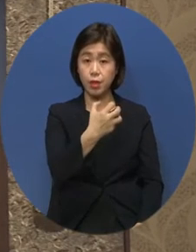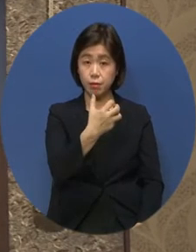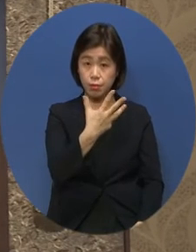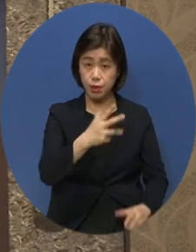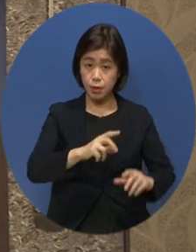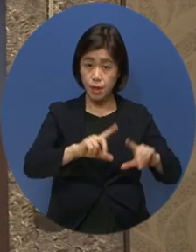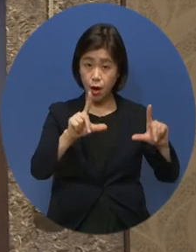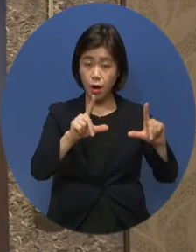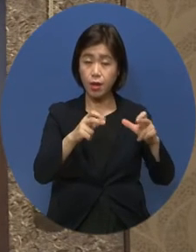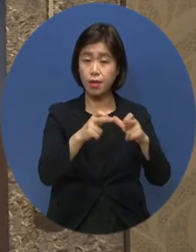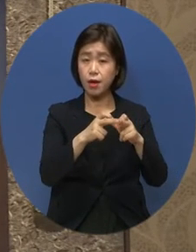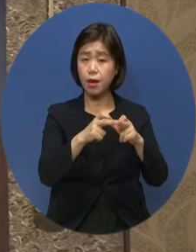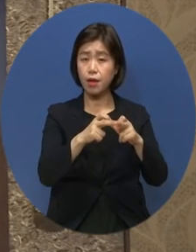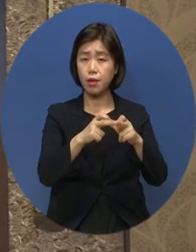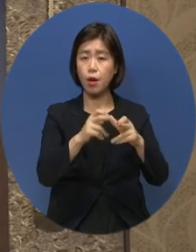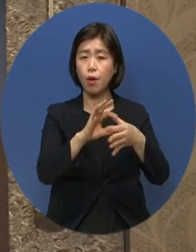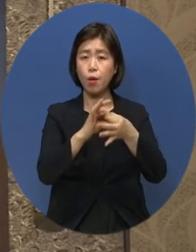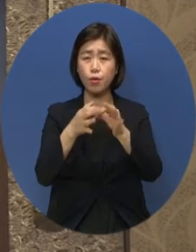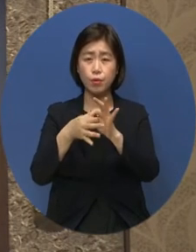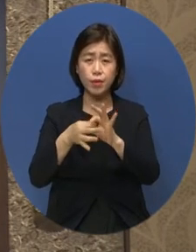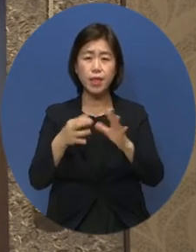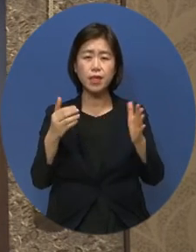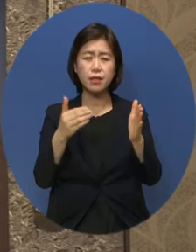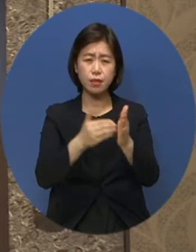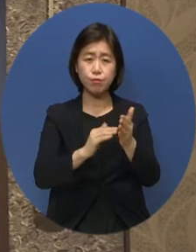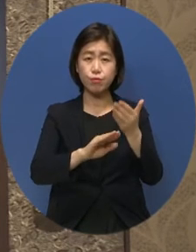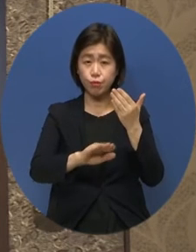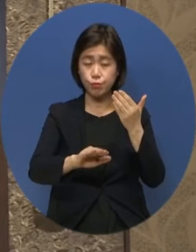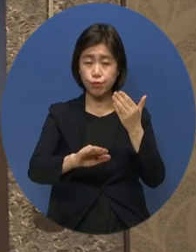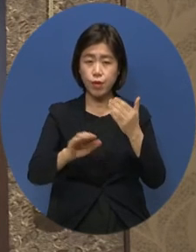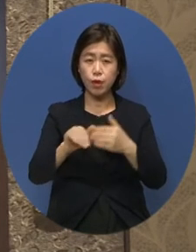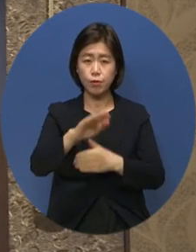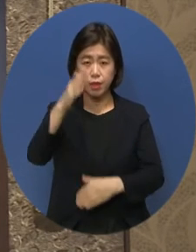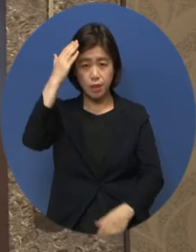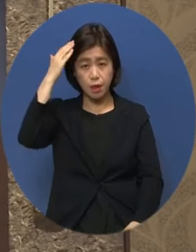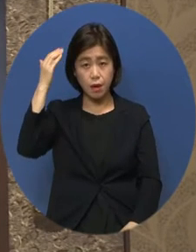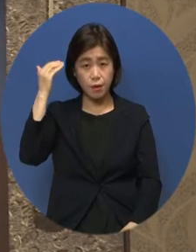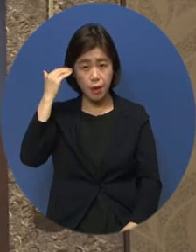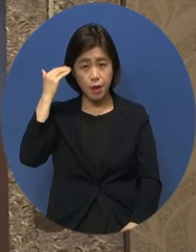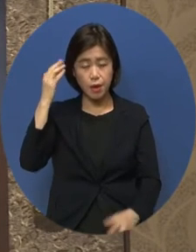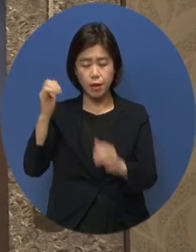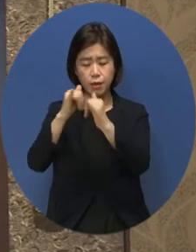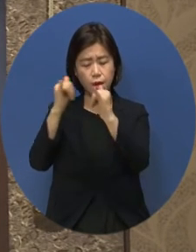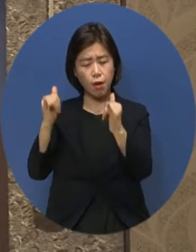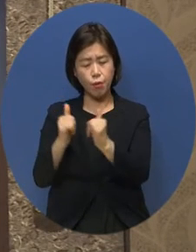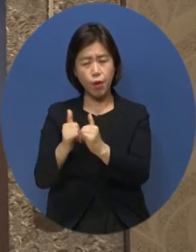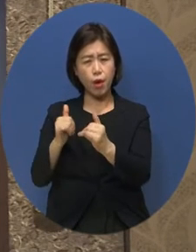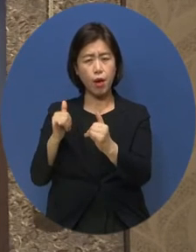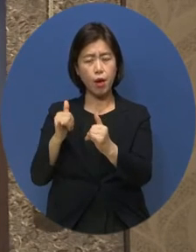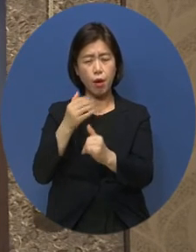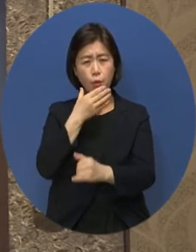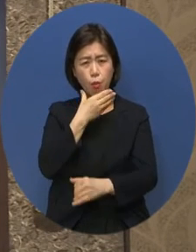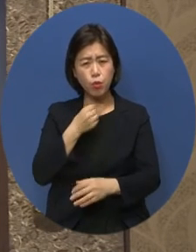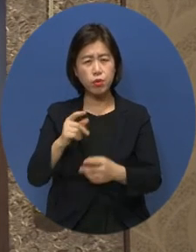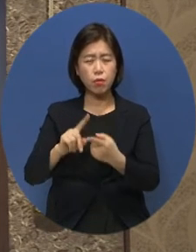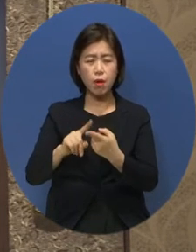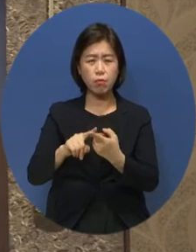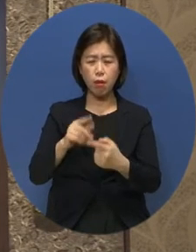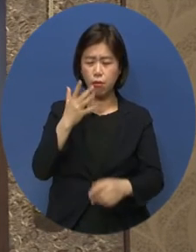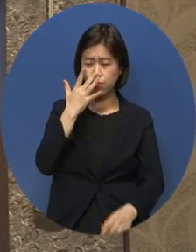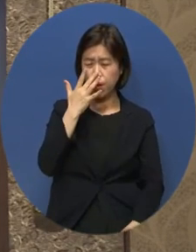어 우리 사회에서 사회복 c 가 아주 보편적으로 인식되기 어려웠다는 시절이었고 불교계 도 역시